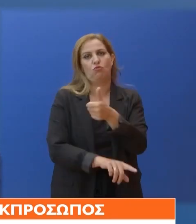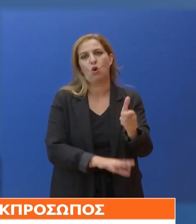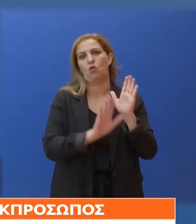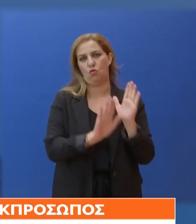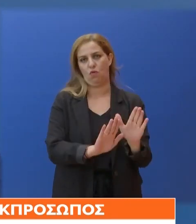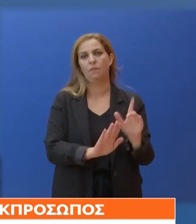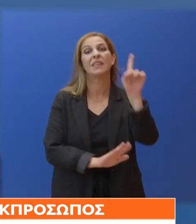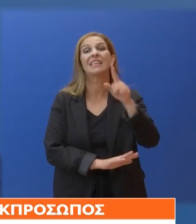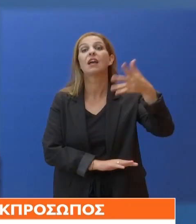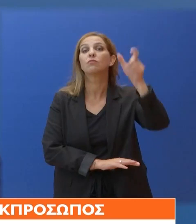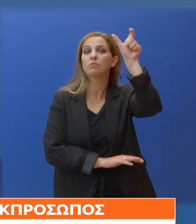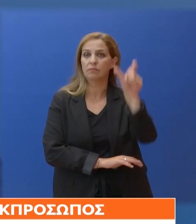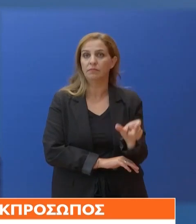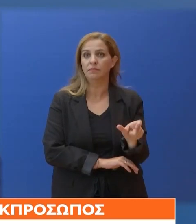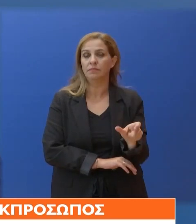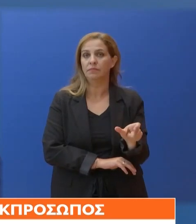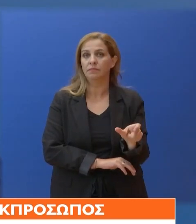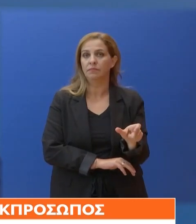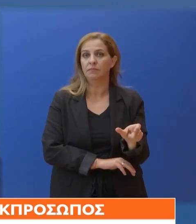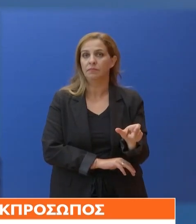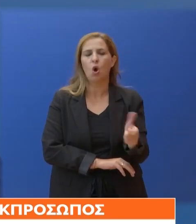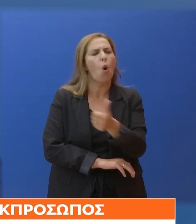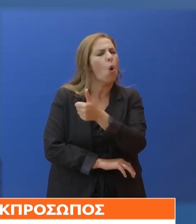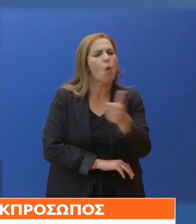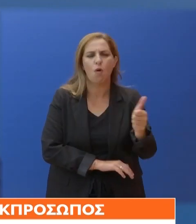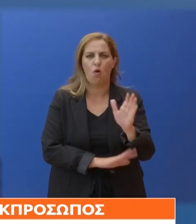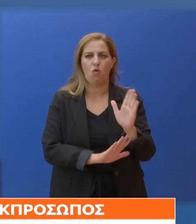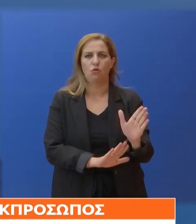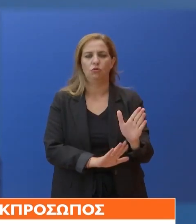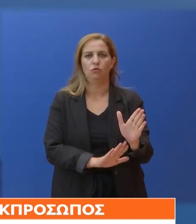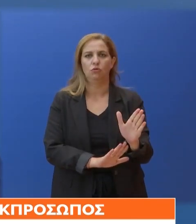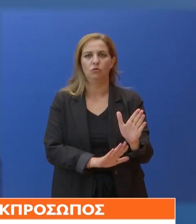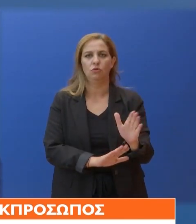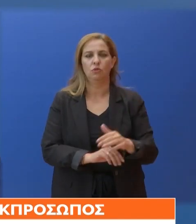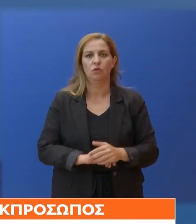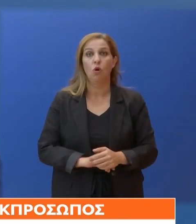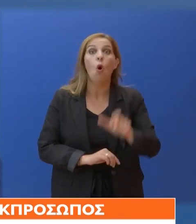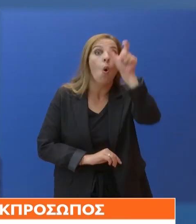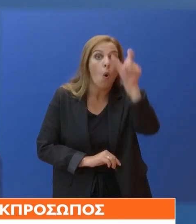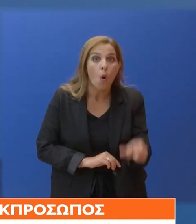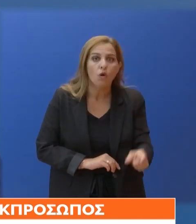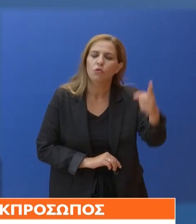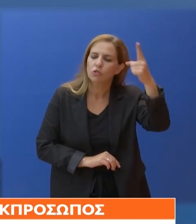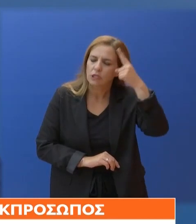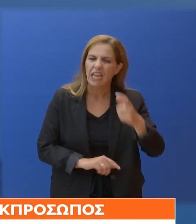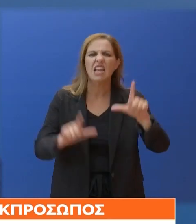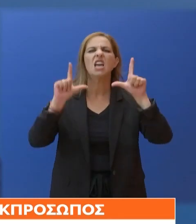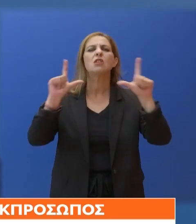Ο Κυριάκος Μητσοτάκης είναι ο μόνος που έχει την πλήρη αίσθηση της